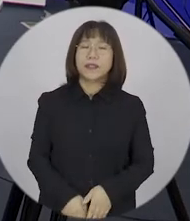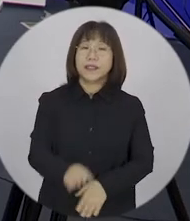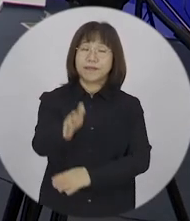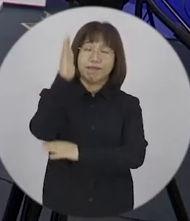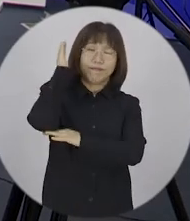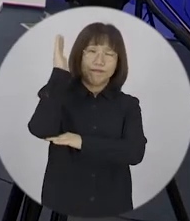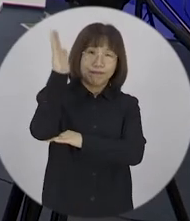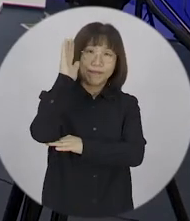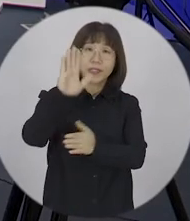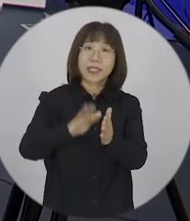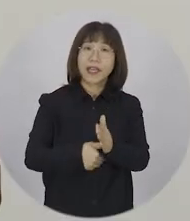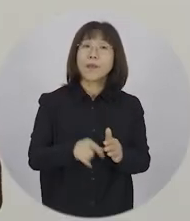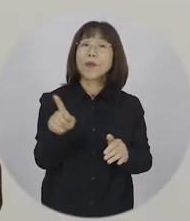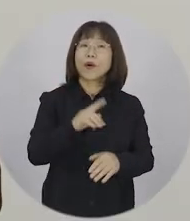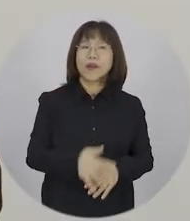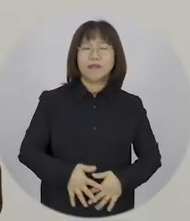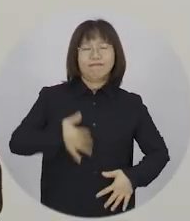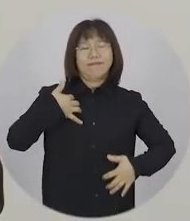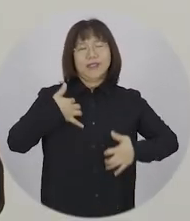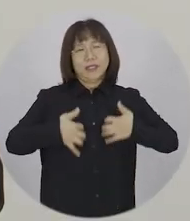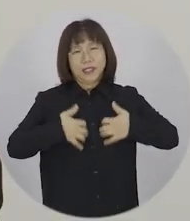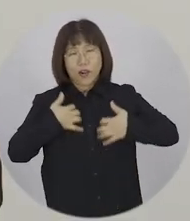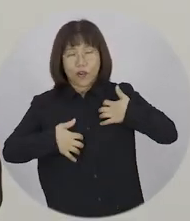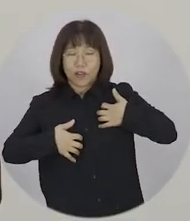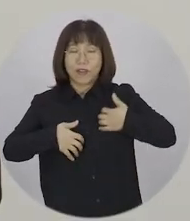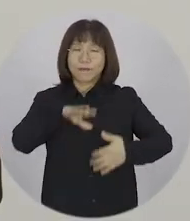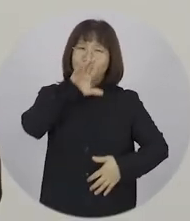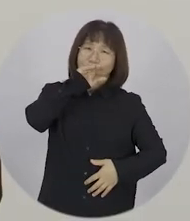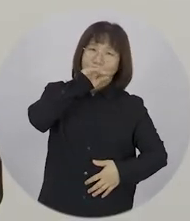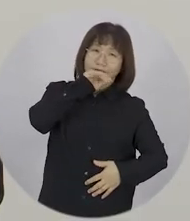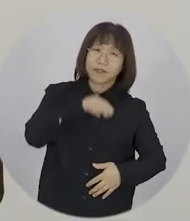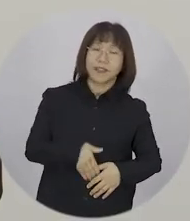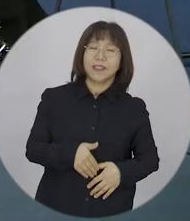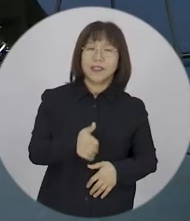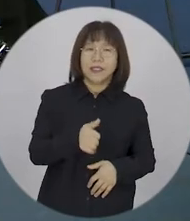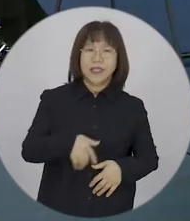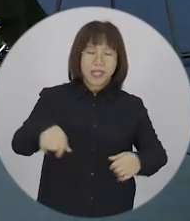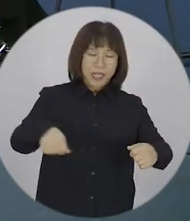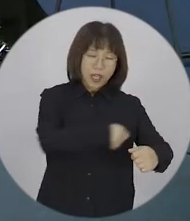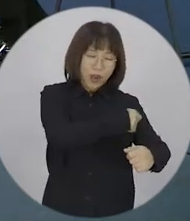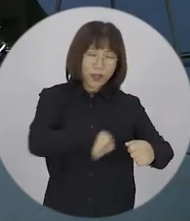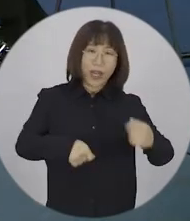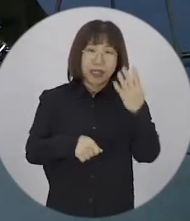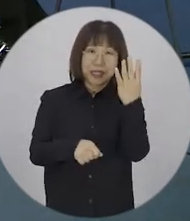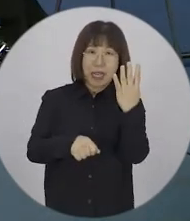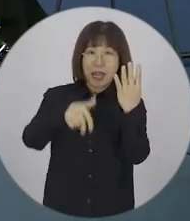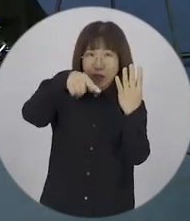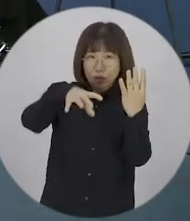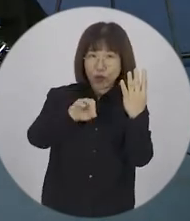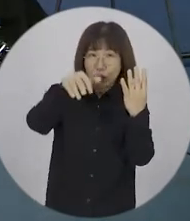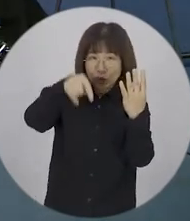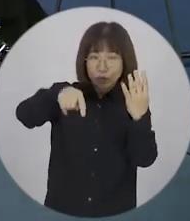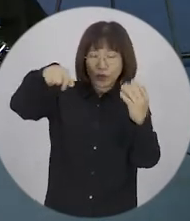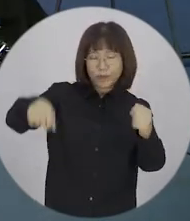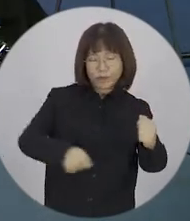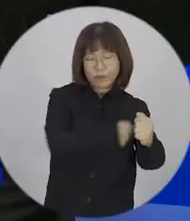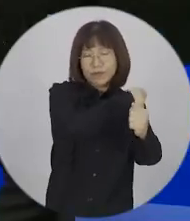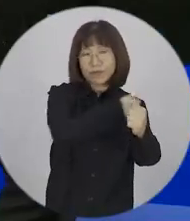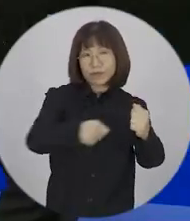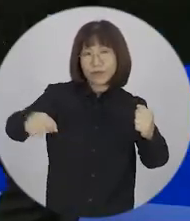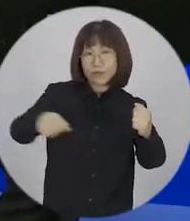강사는 이날 강의에서 특유의 재치 있는 입담으로 현악 사중주단 콰르텍 X의 환상 연주와